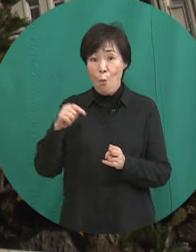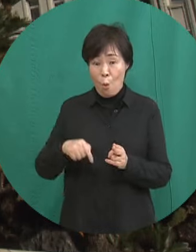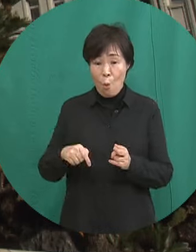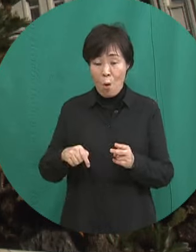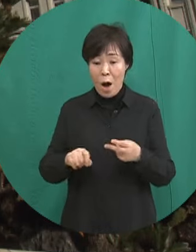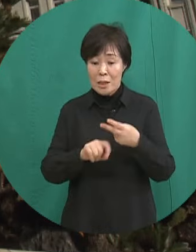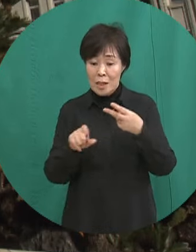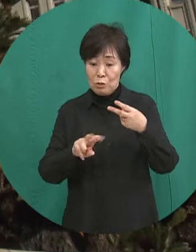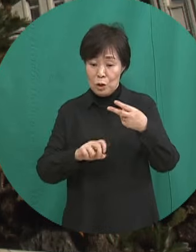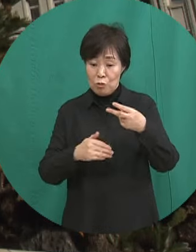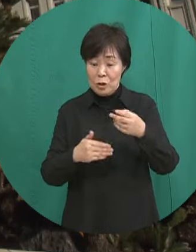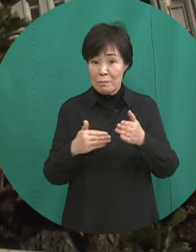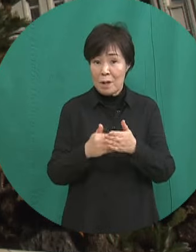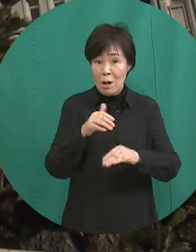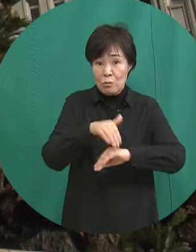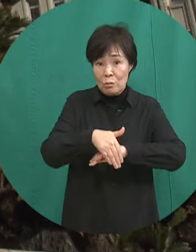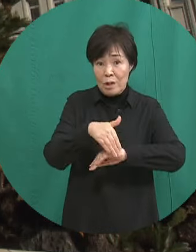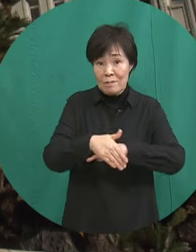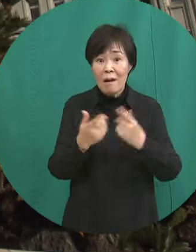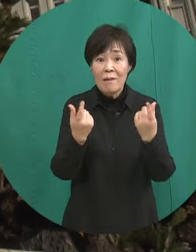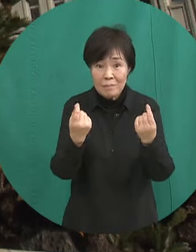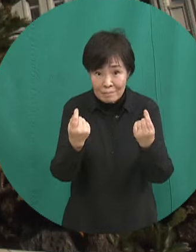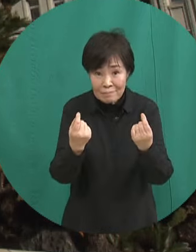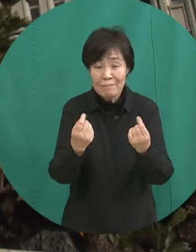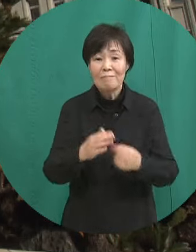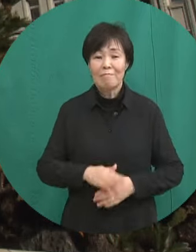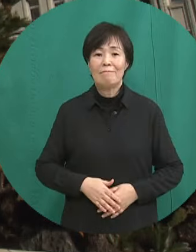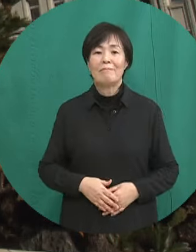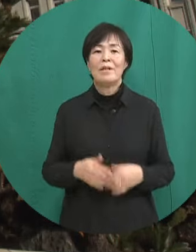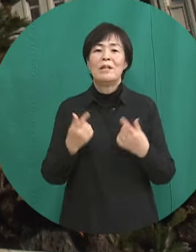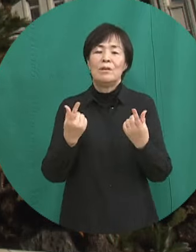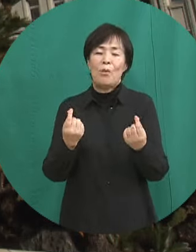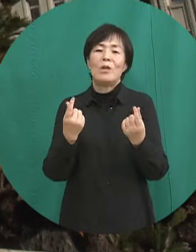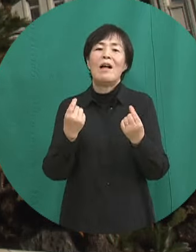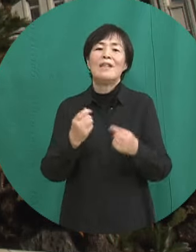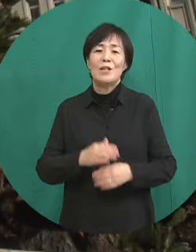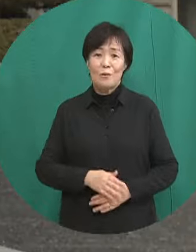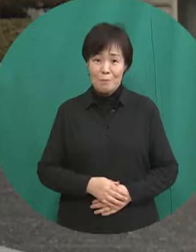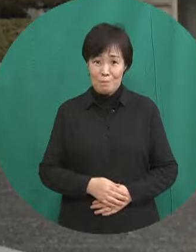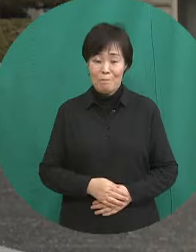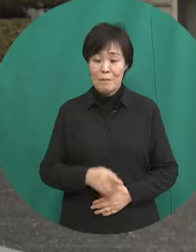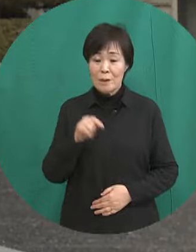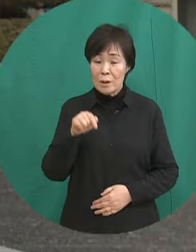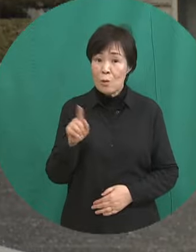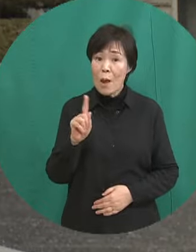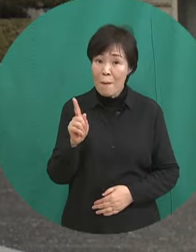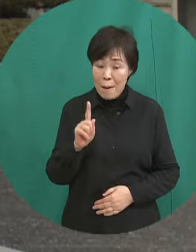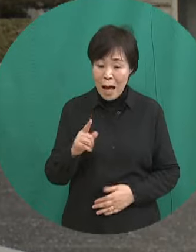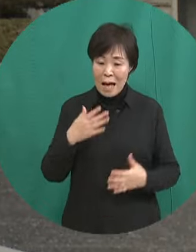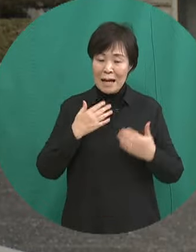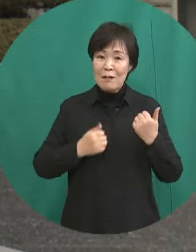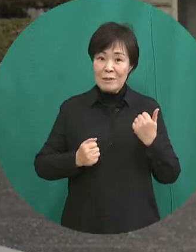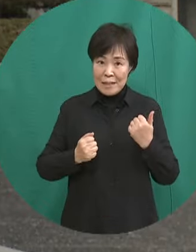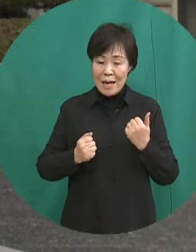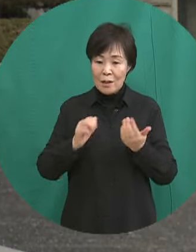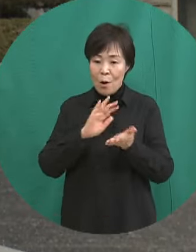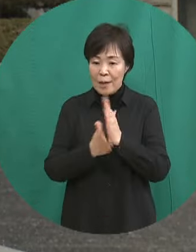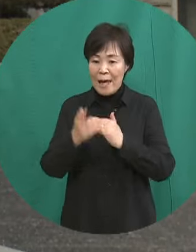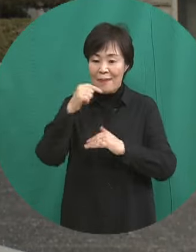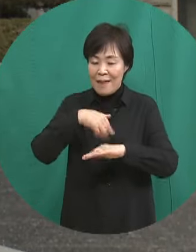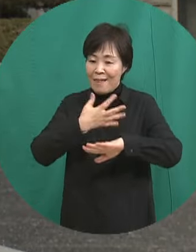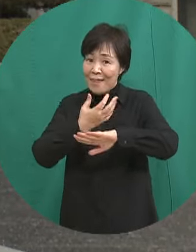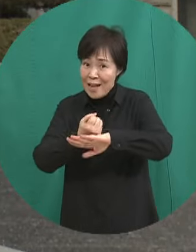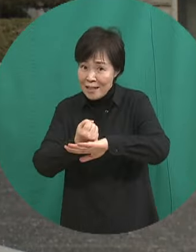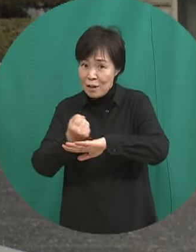援制度、今月29日まで応募受付中なんですね。 そうなんです。この制度は学生の県内定着